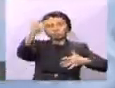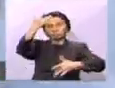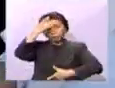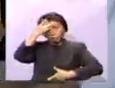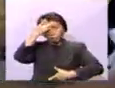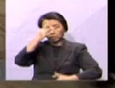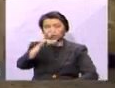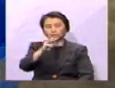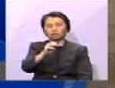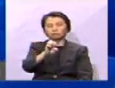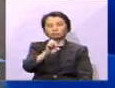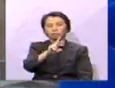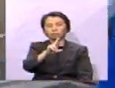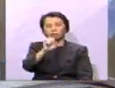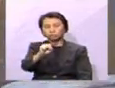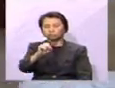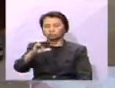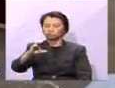wabak Mer